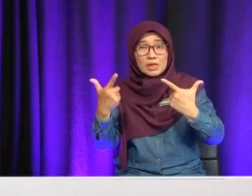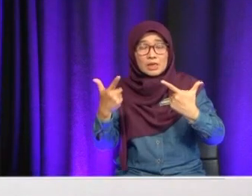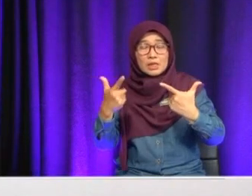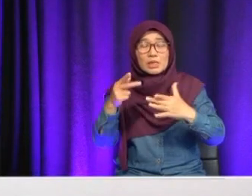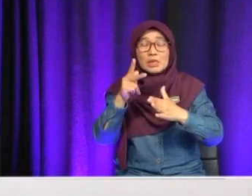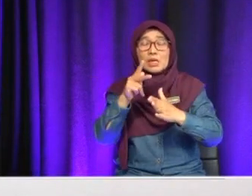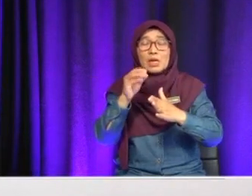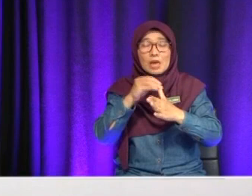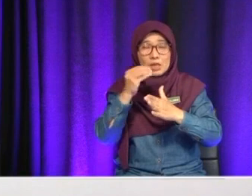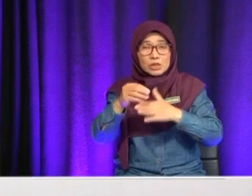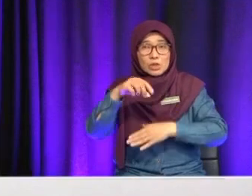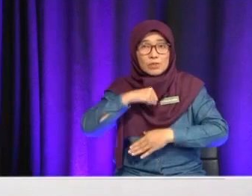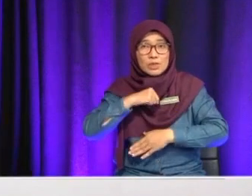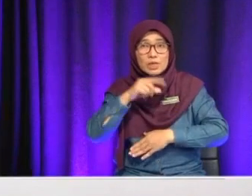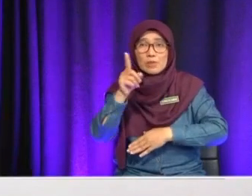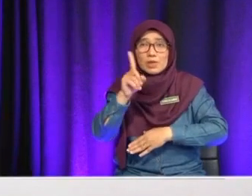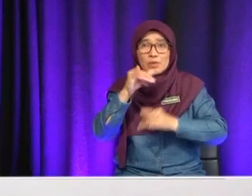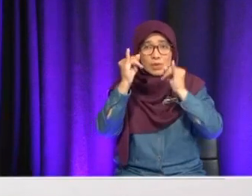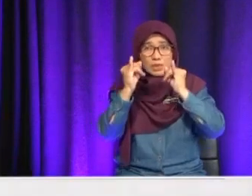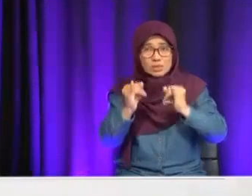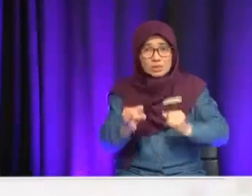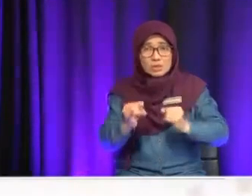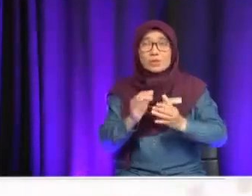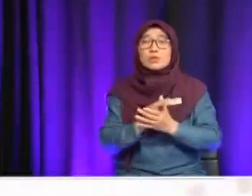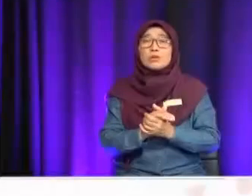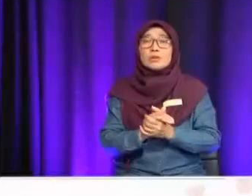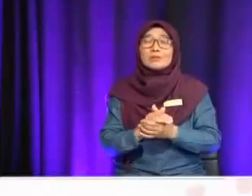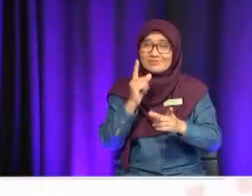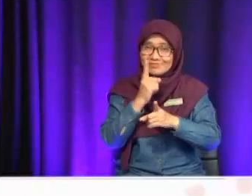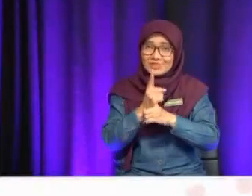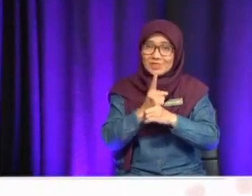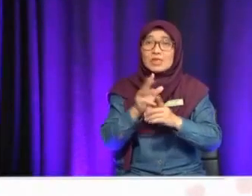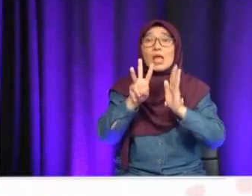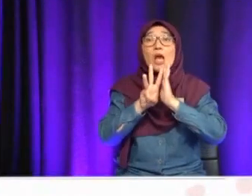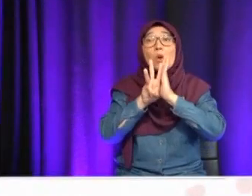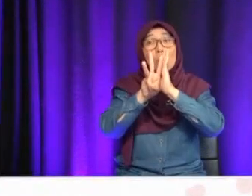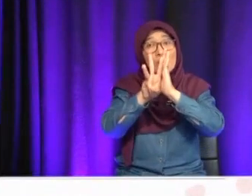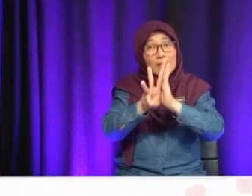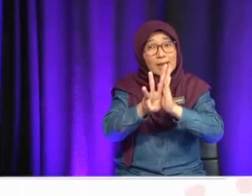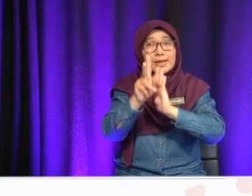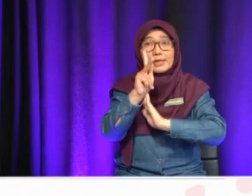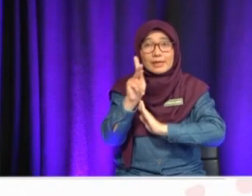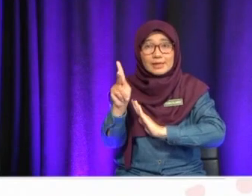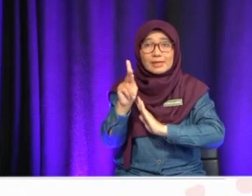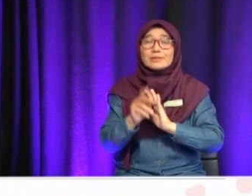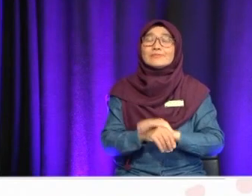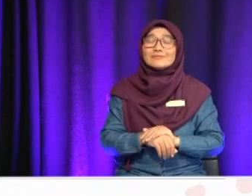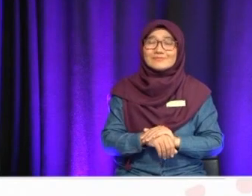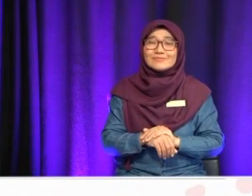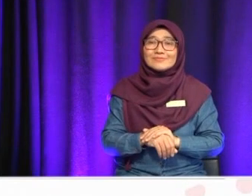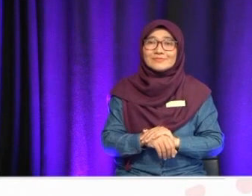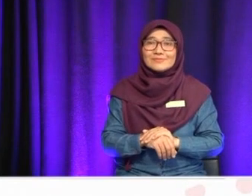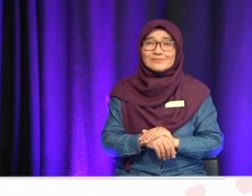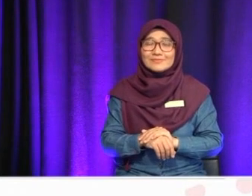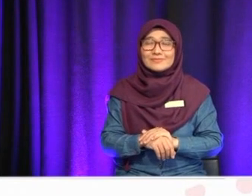oleh mana-mana individu. Okey, kita tengok. Betul, mewakilkan. Baguslah, Alhamdulillah. Kita bagi ganjaran